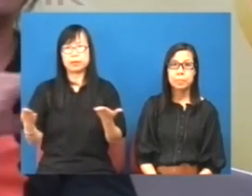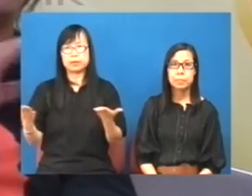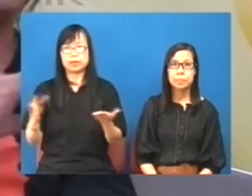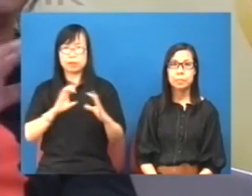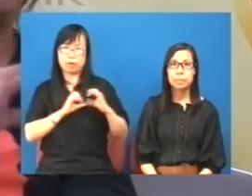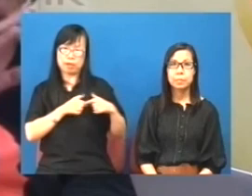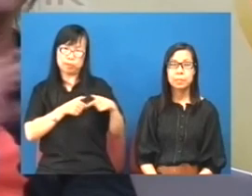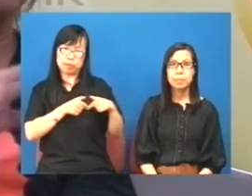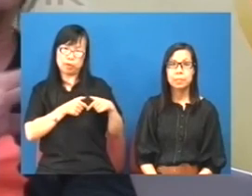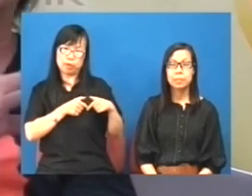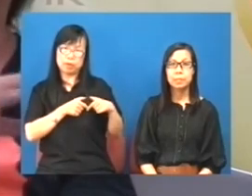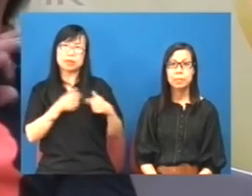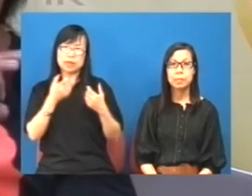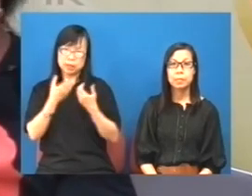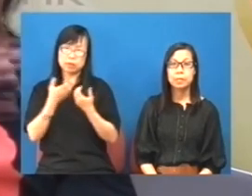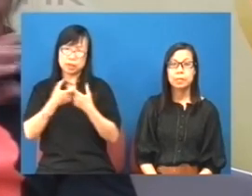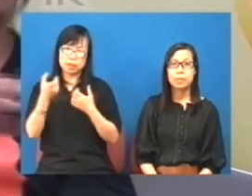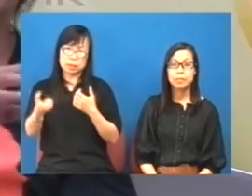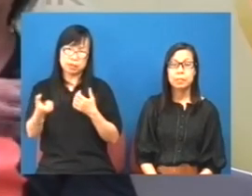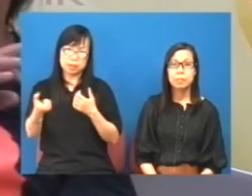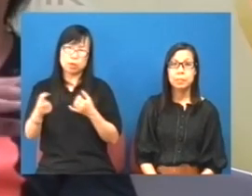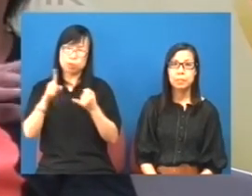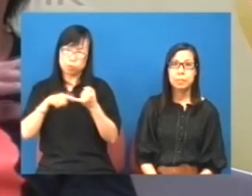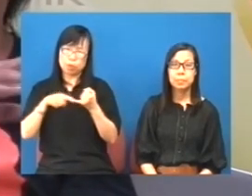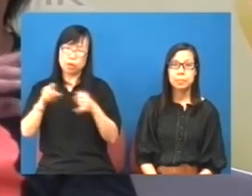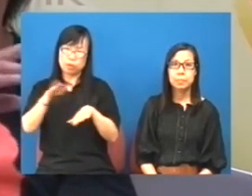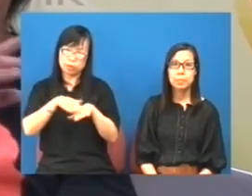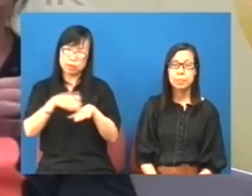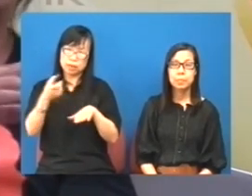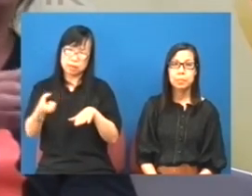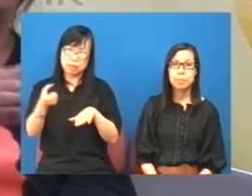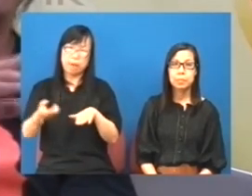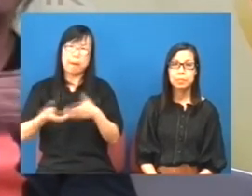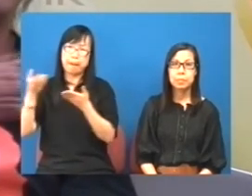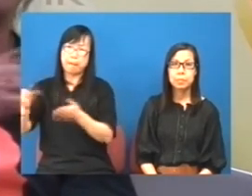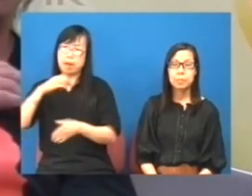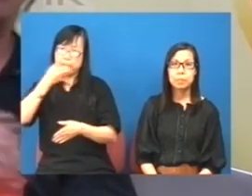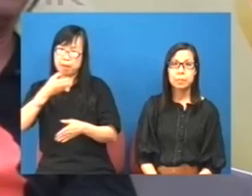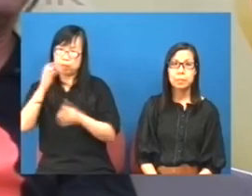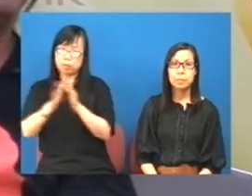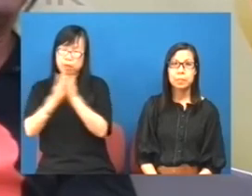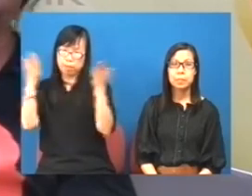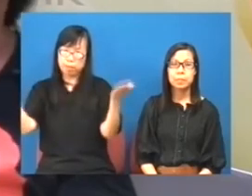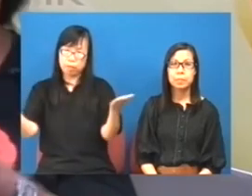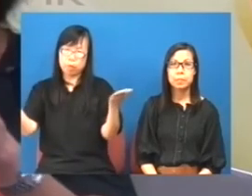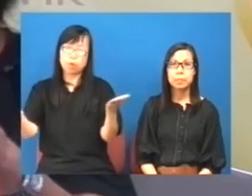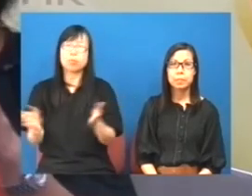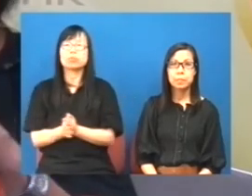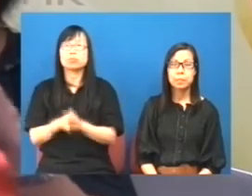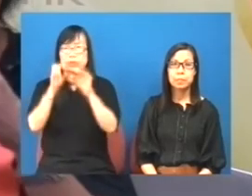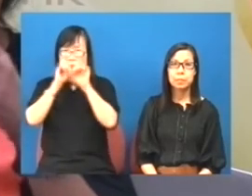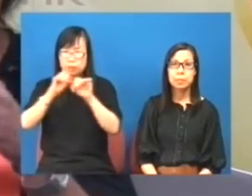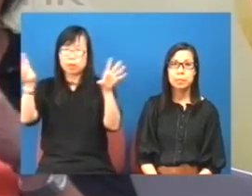襟箱當然是繼成本的另外剩下的那些錢就是去蘋果日報和明報的登廣告即是每人